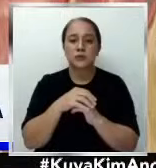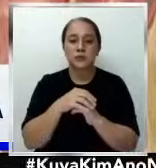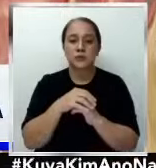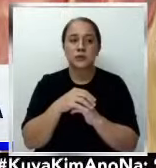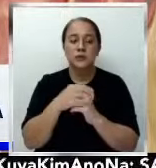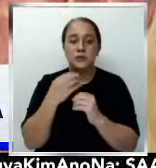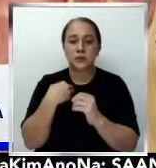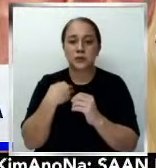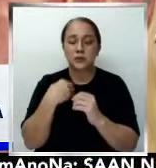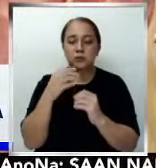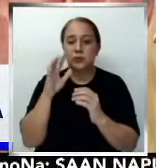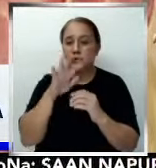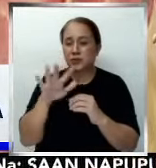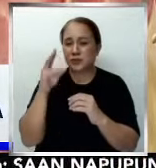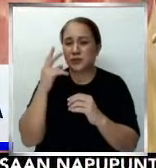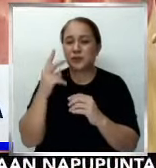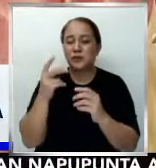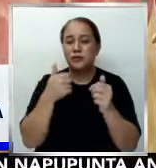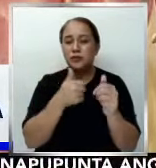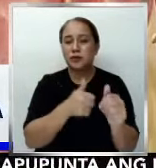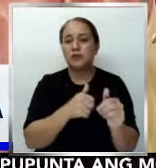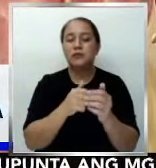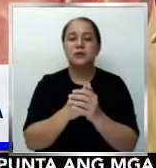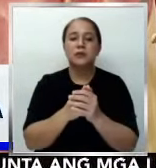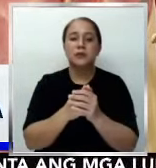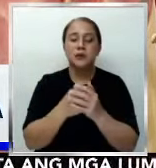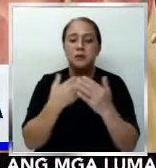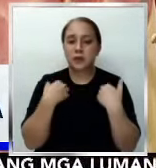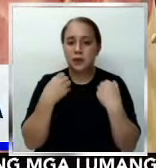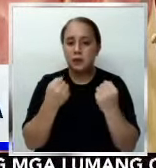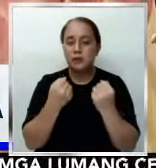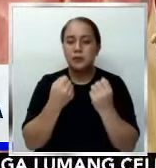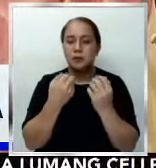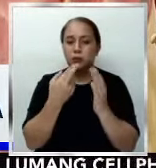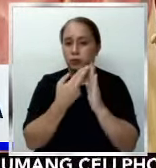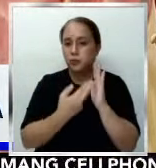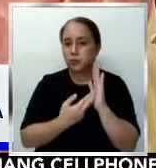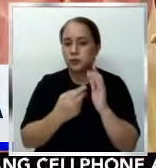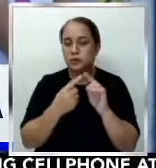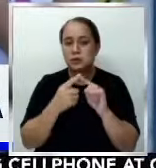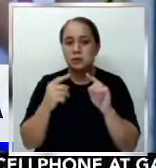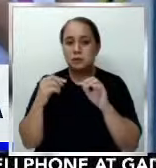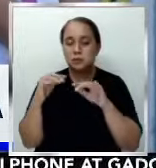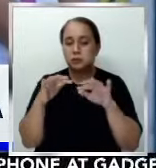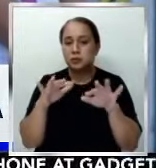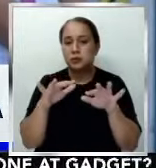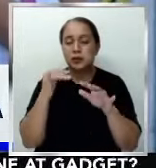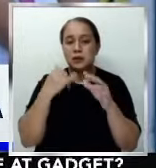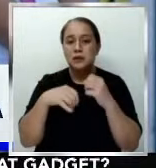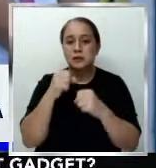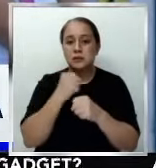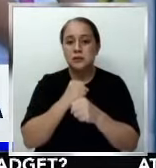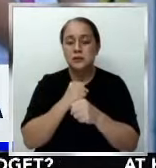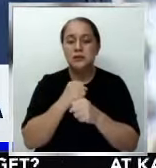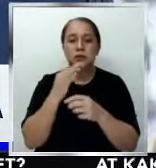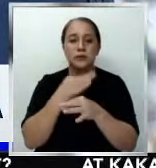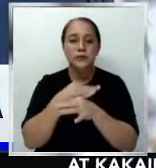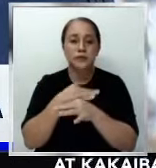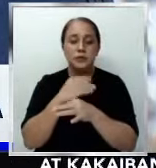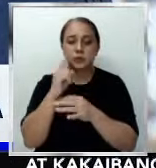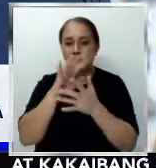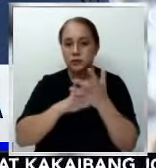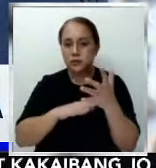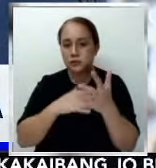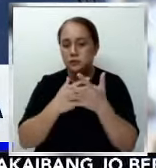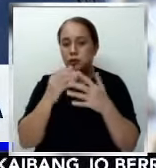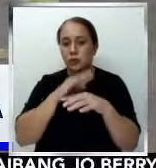pangkalahatan nasusunod ng mga deboto ang health protocols kaya't hindi nagka-surge noong nakaraang taon. Inaayos lang daw ang schedule ng mga online